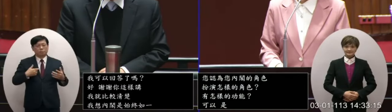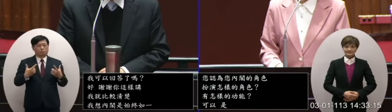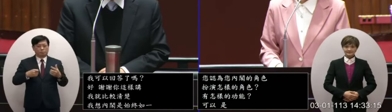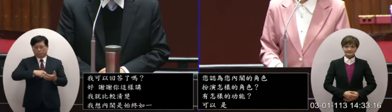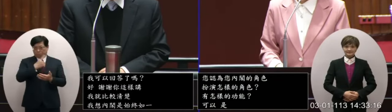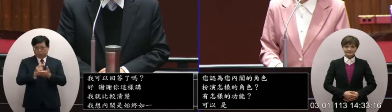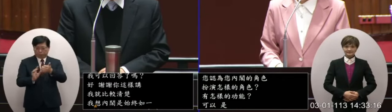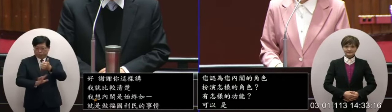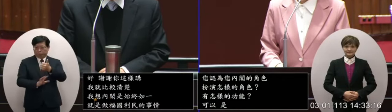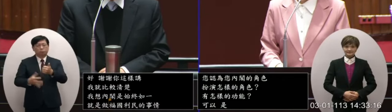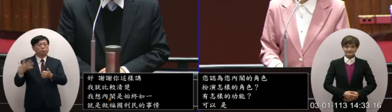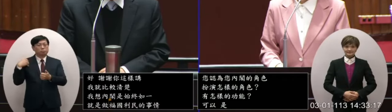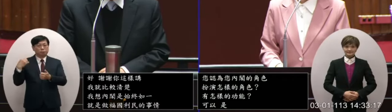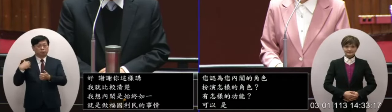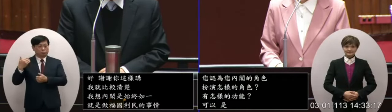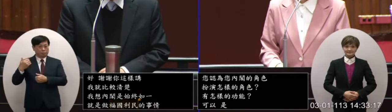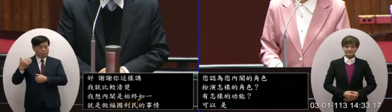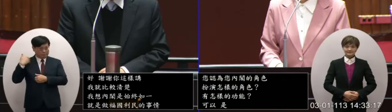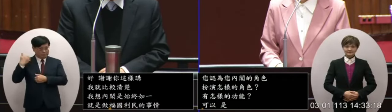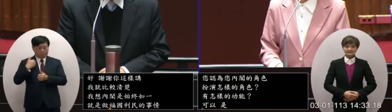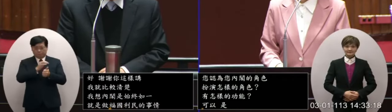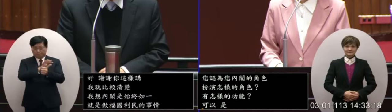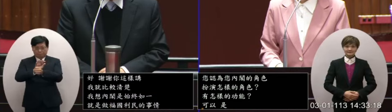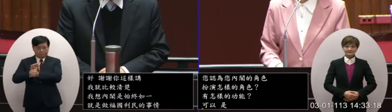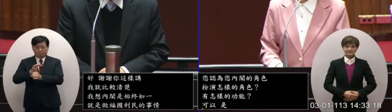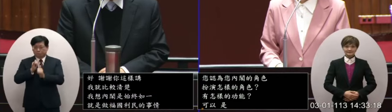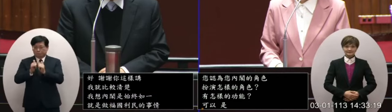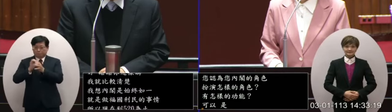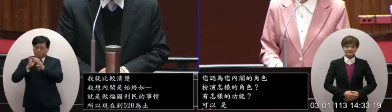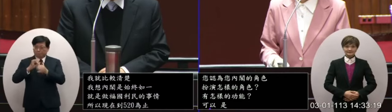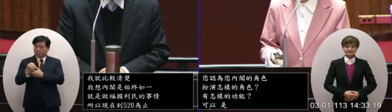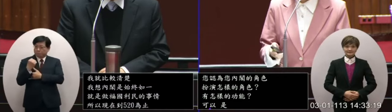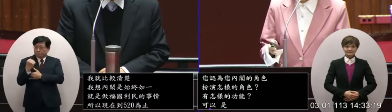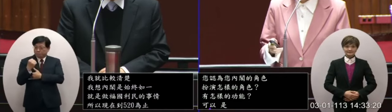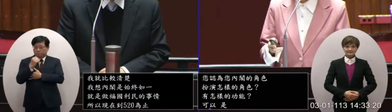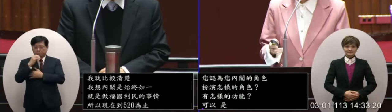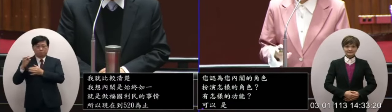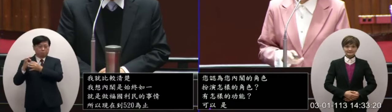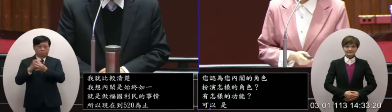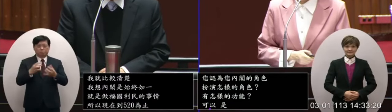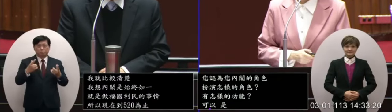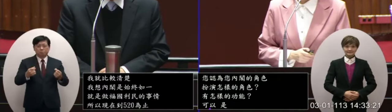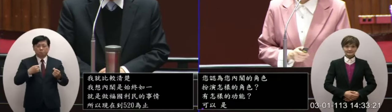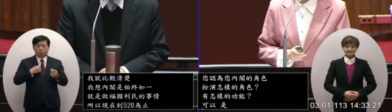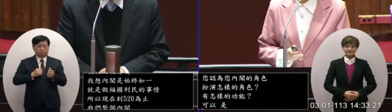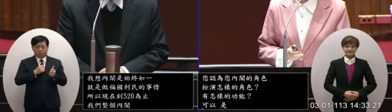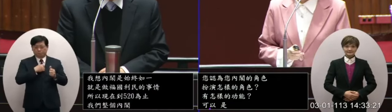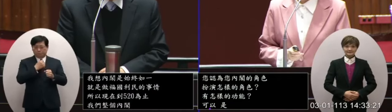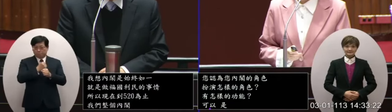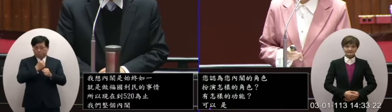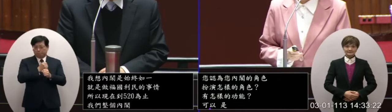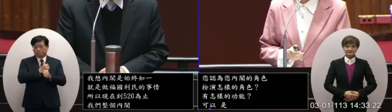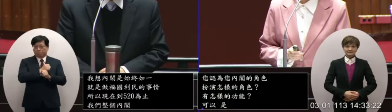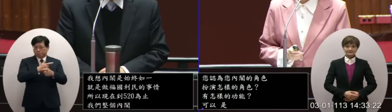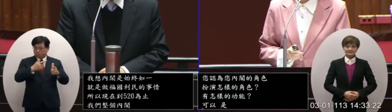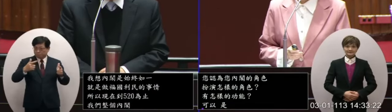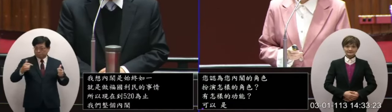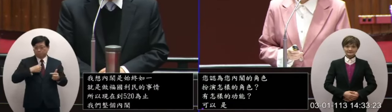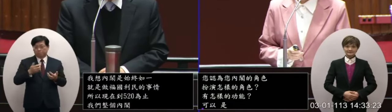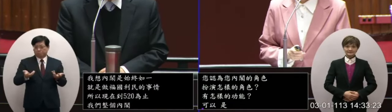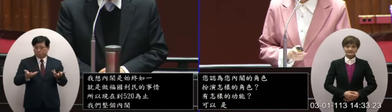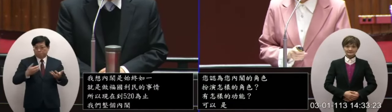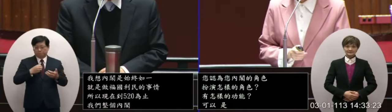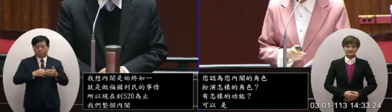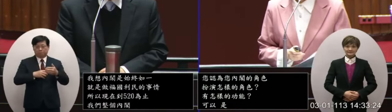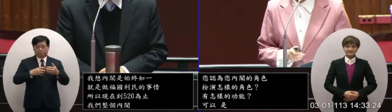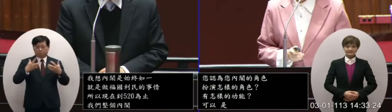个内阁呢还是程序以往为国为民来努力的这样的一个心情，来做好所有的内阁还